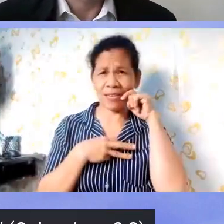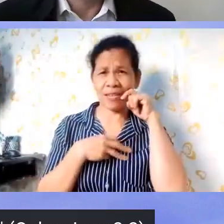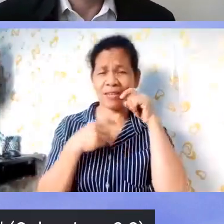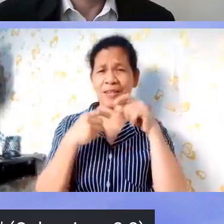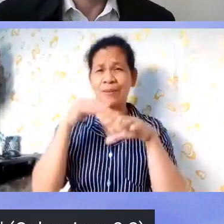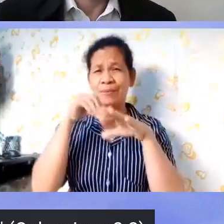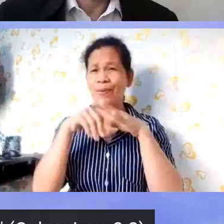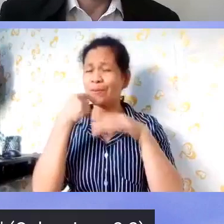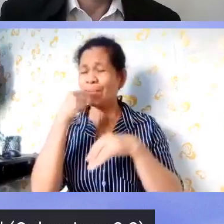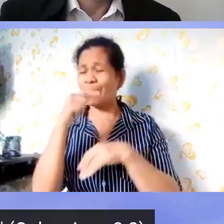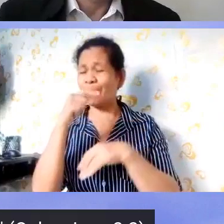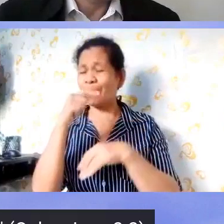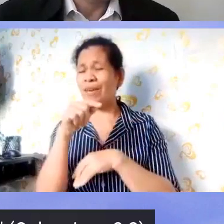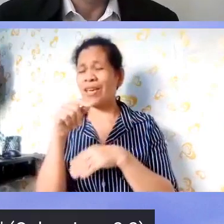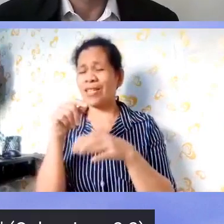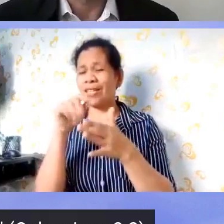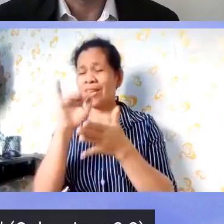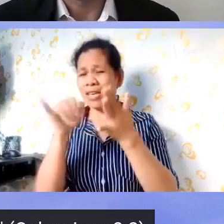15:6 ay, at